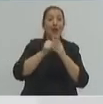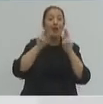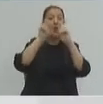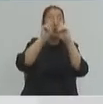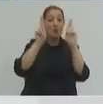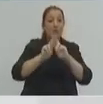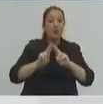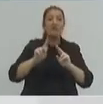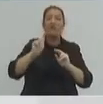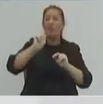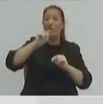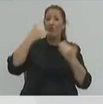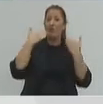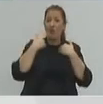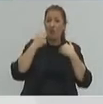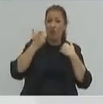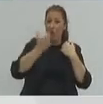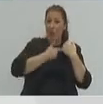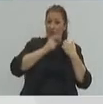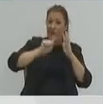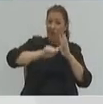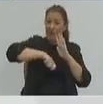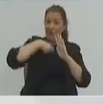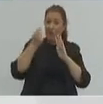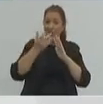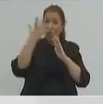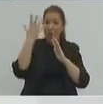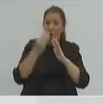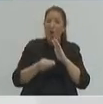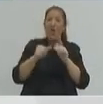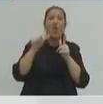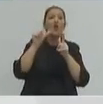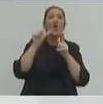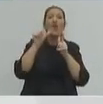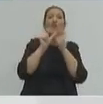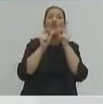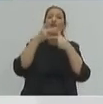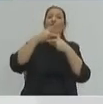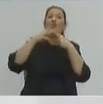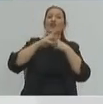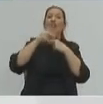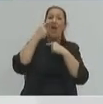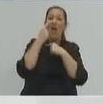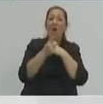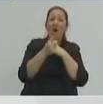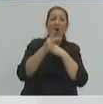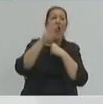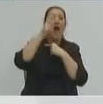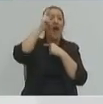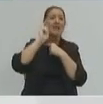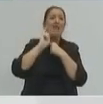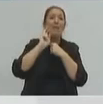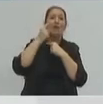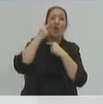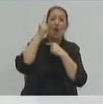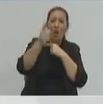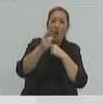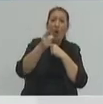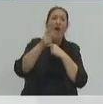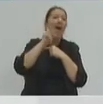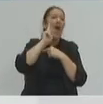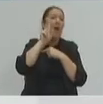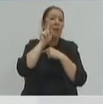hiçe sayılarak onları ihlal ederek füzelerle Azerbaycan topraklarına saldıran